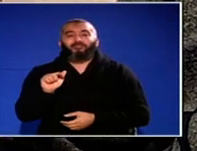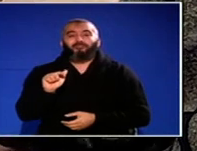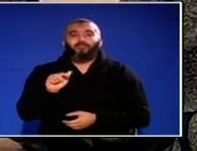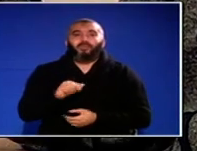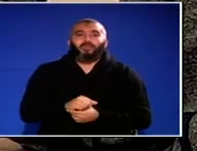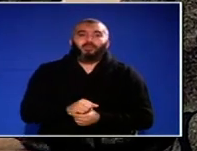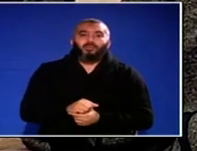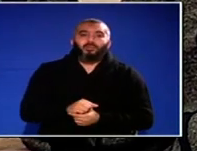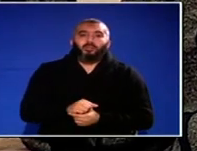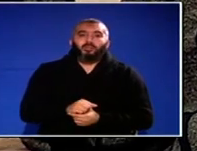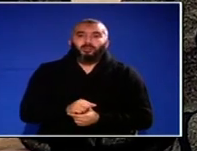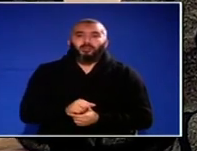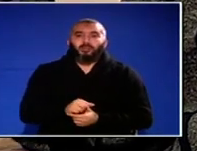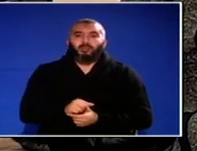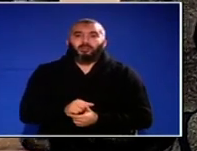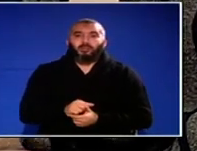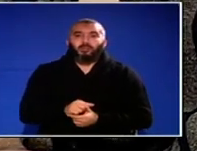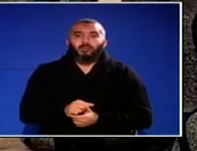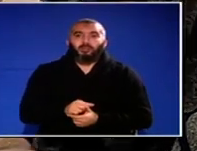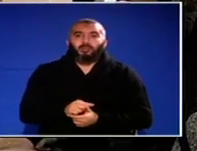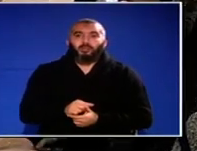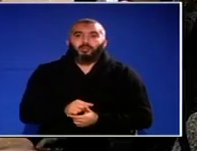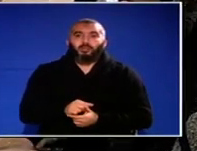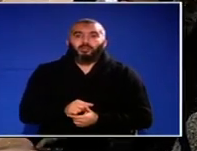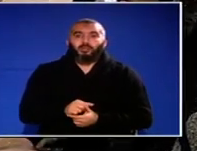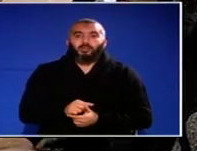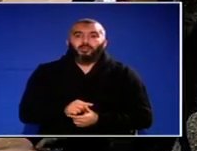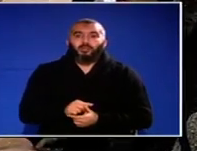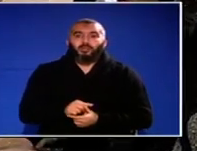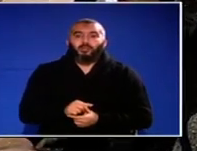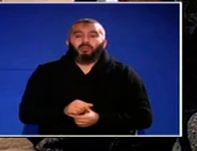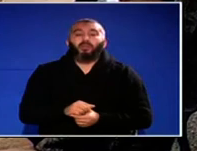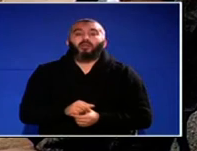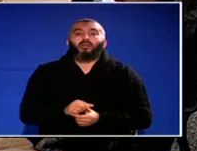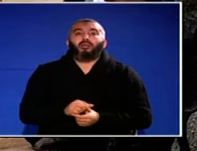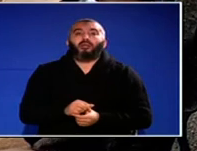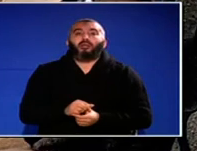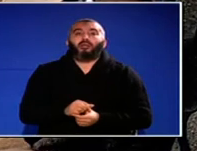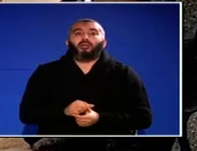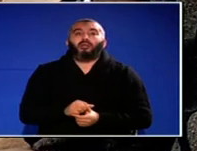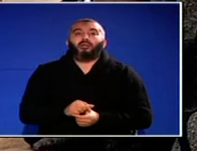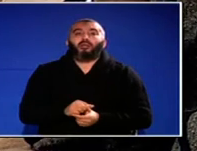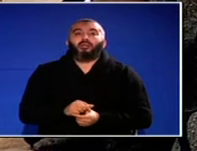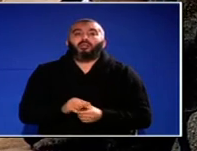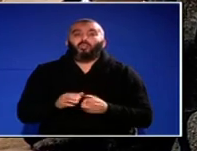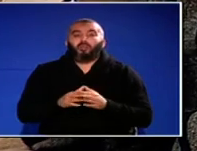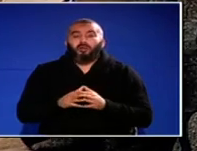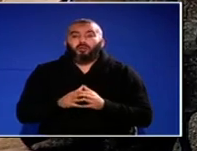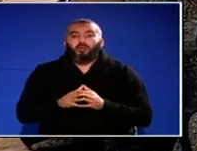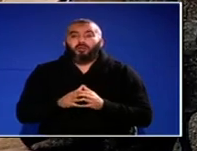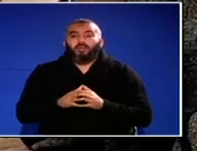وهو يعمل به حتى في الجزائر يعمل به تقريبا يعني ماهوش بعيد بزاف العمل به، ويسموه الوصية